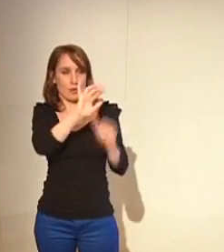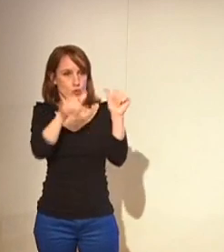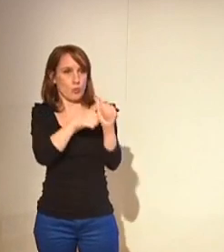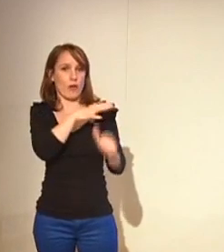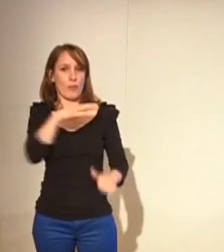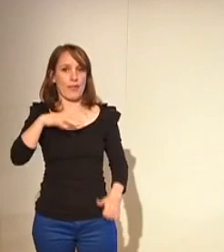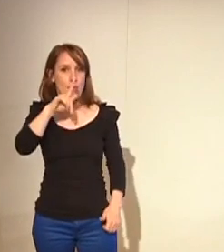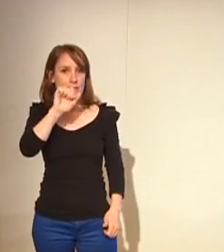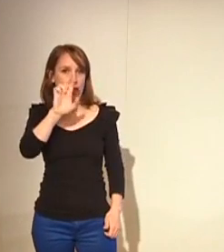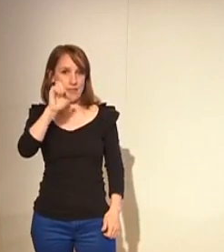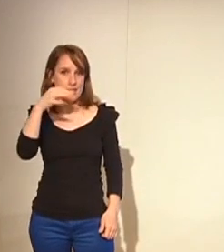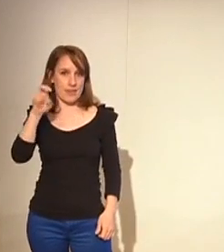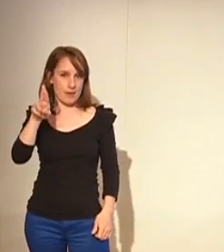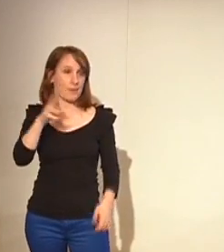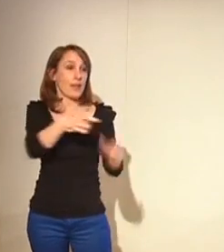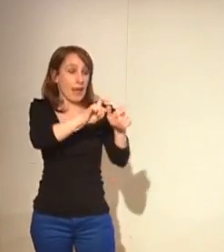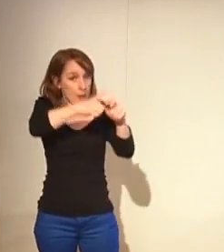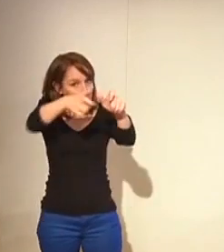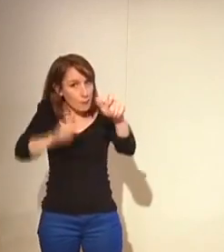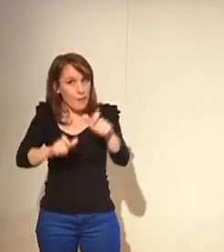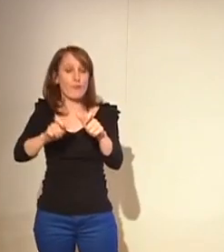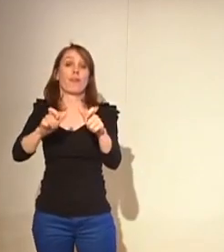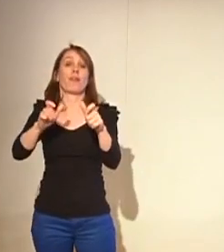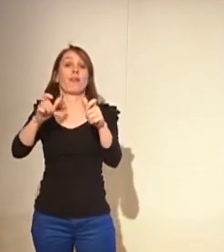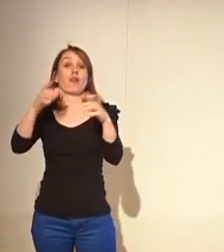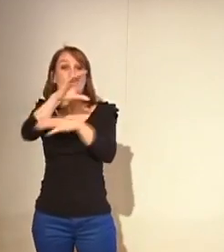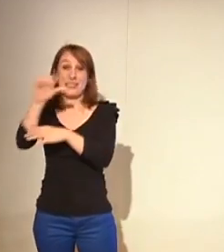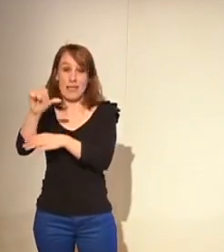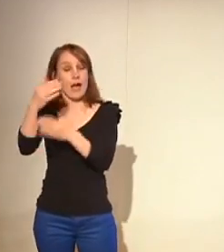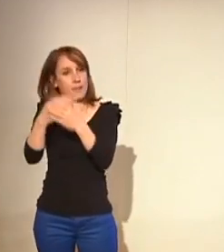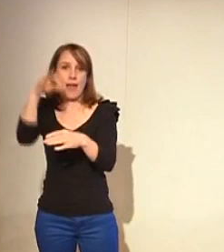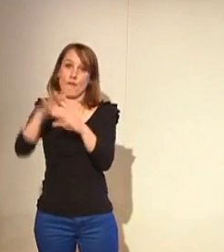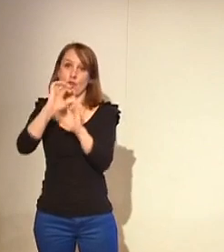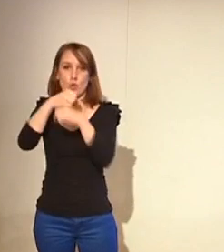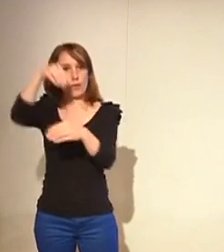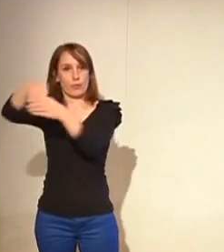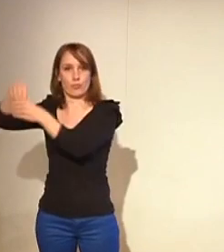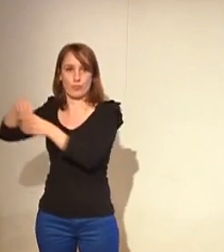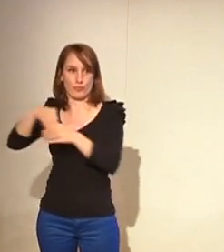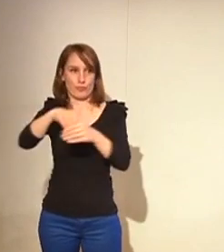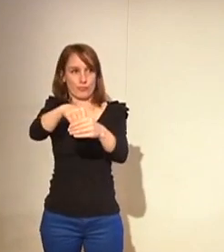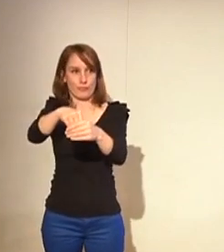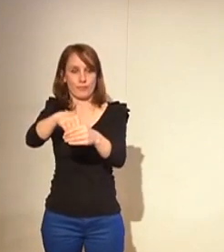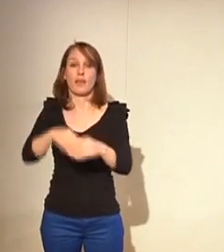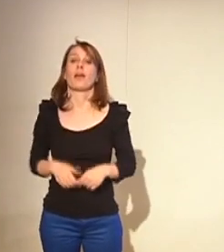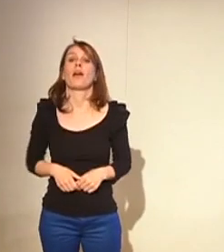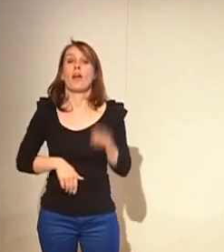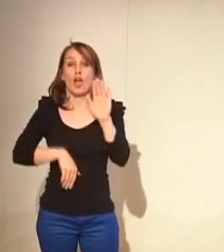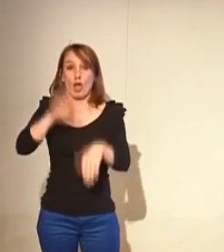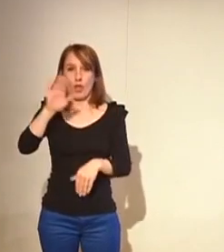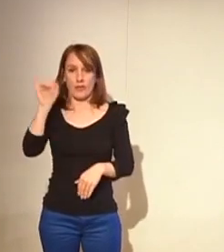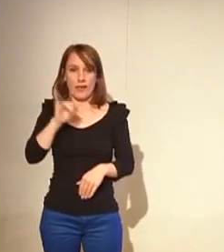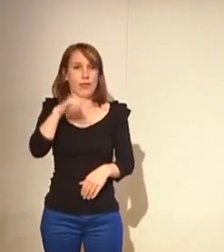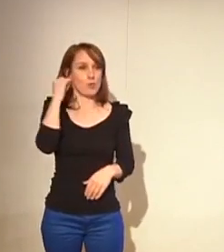conseil d'administration qui lui est à butin secret avec pour candidat monsieur